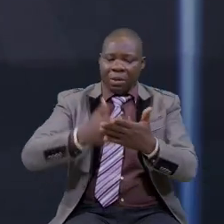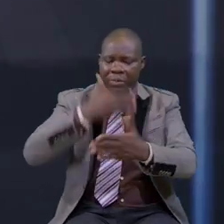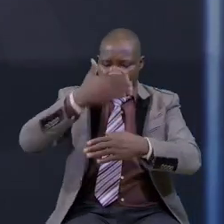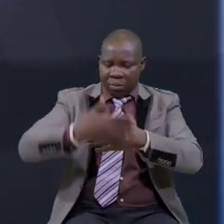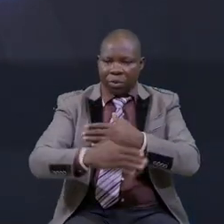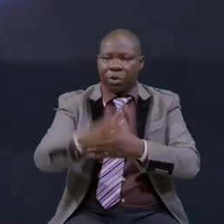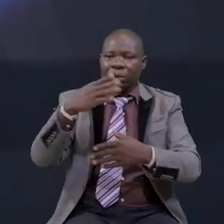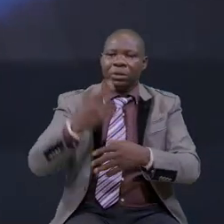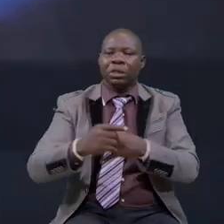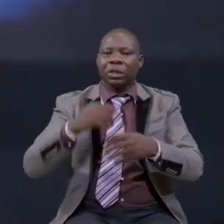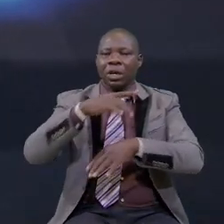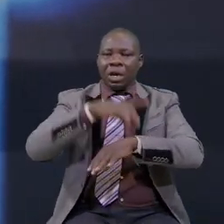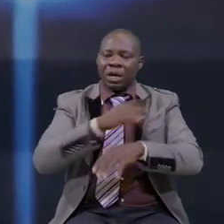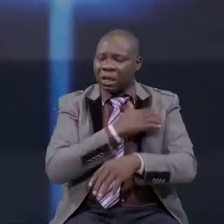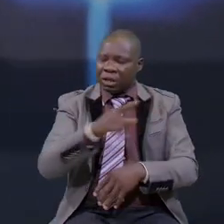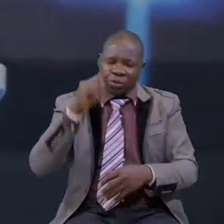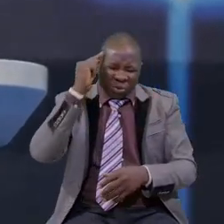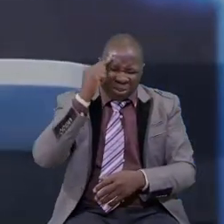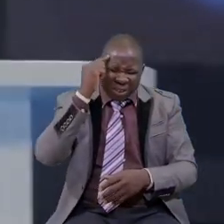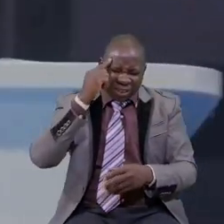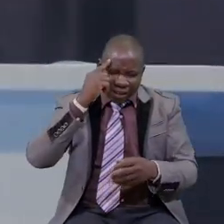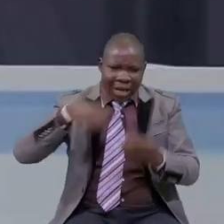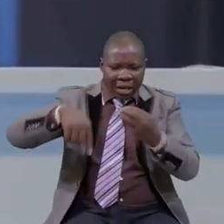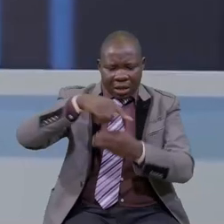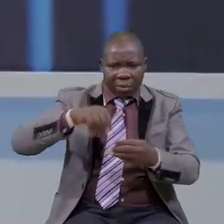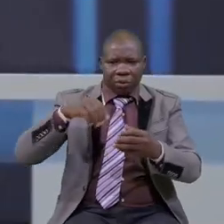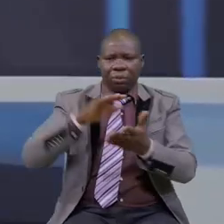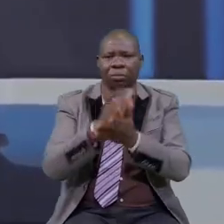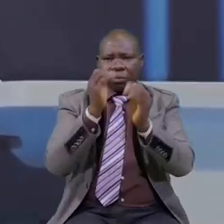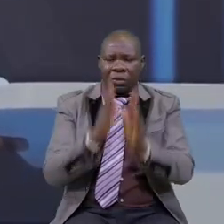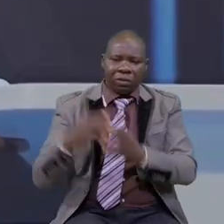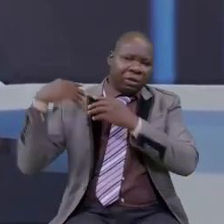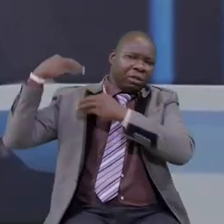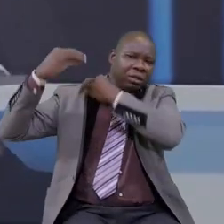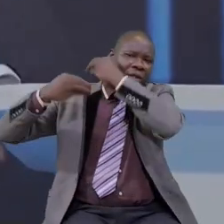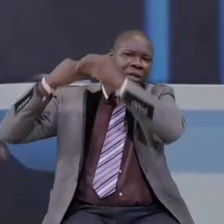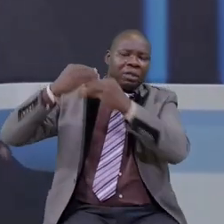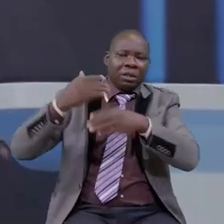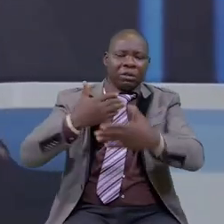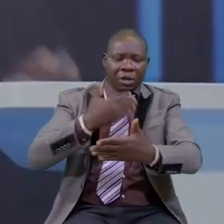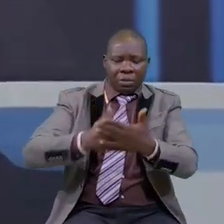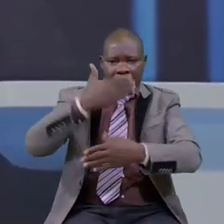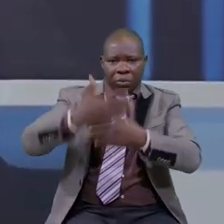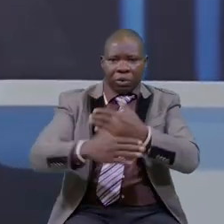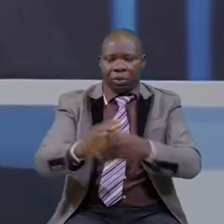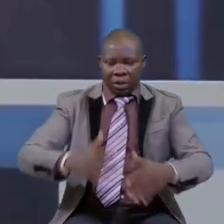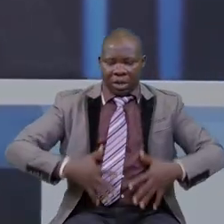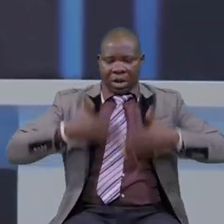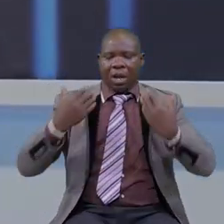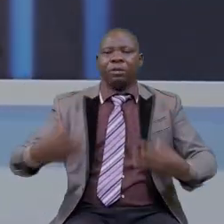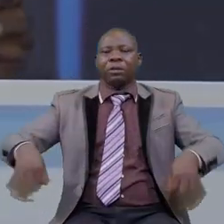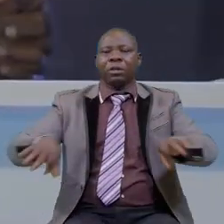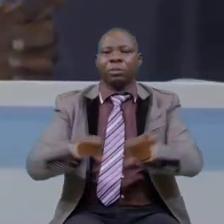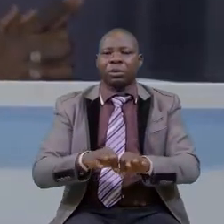terre et tu penses à l'héritage des croyants au-delà des essentiels de la